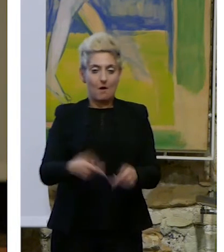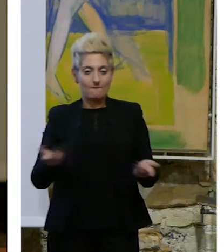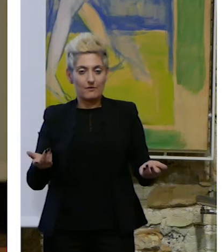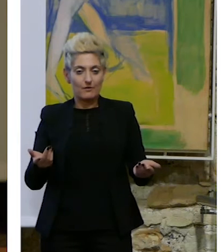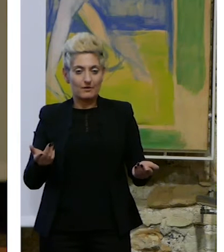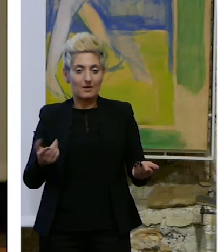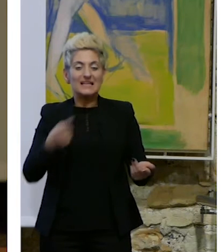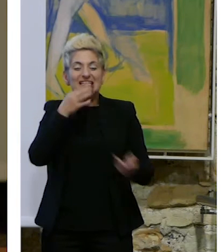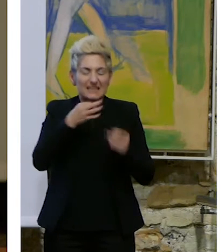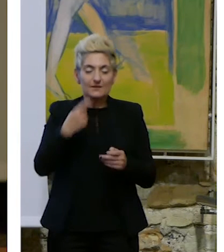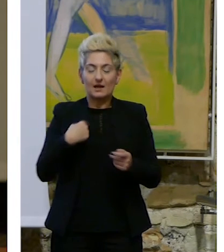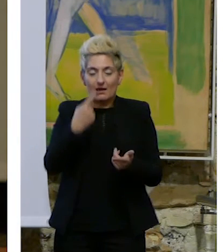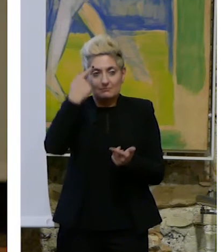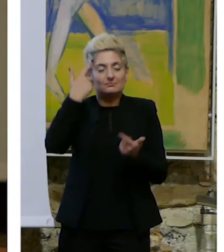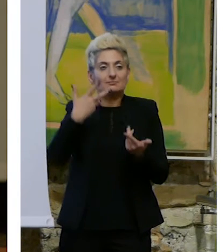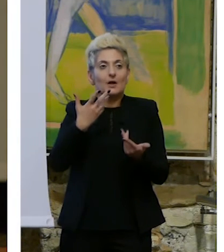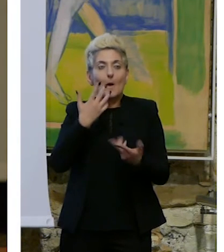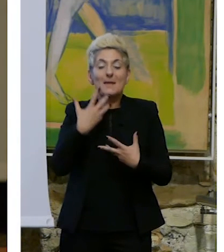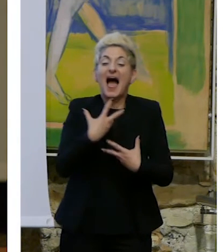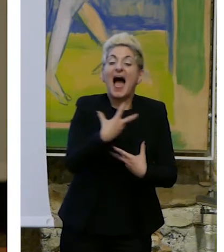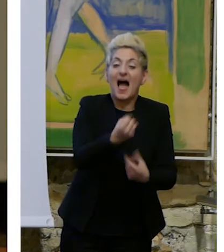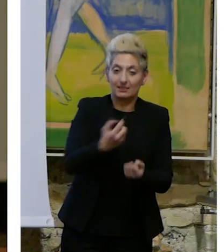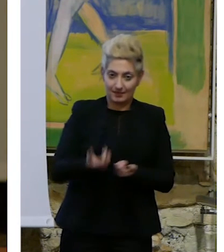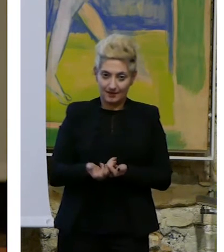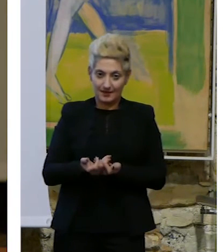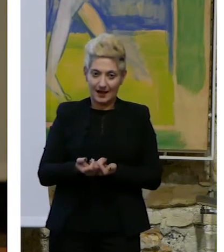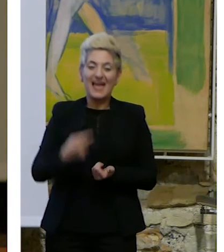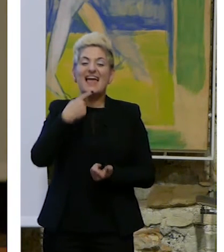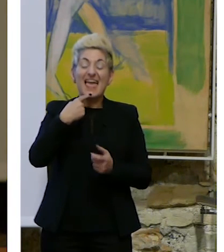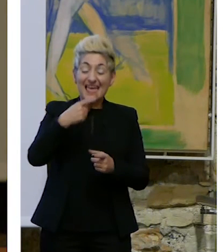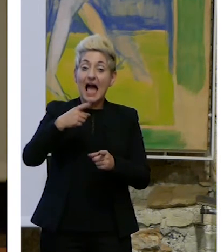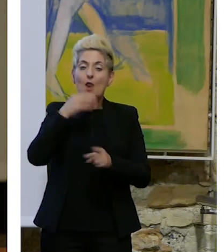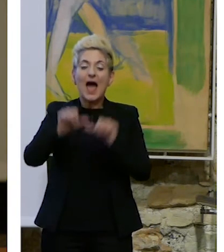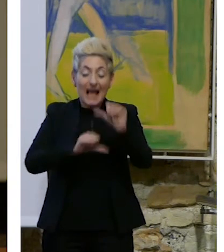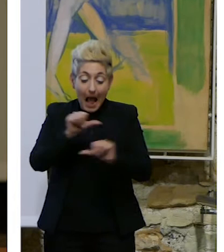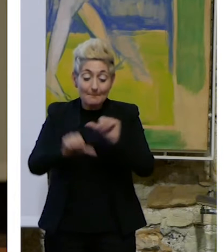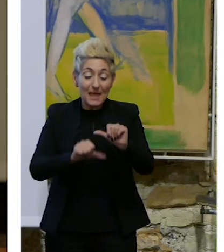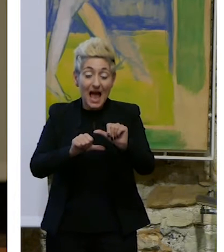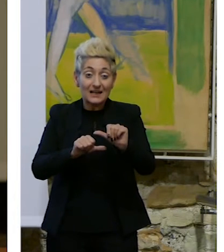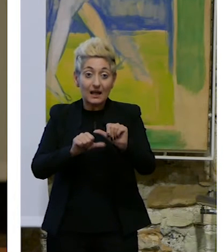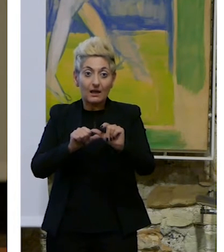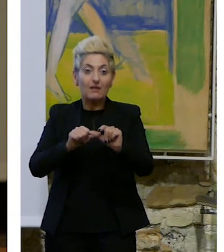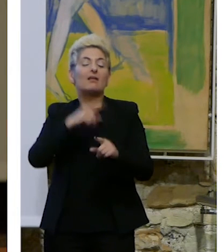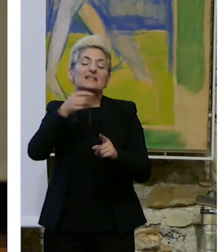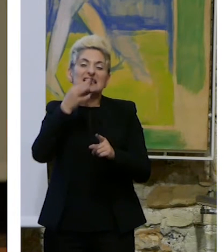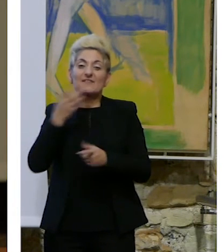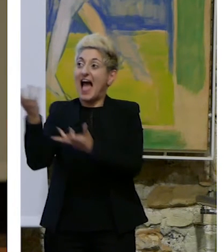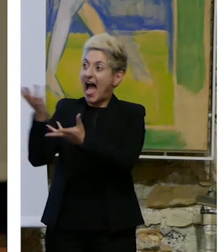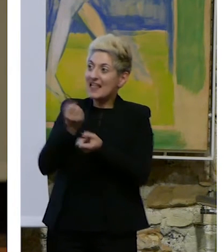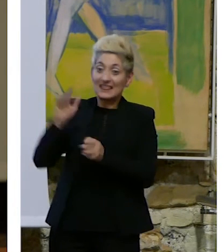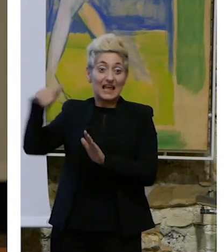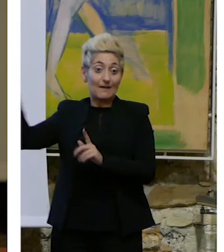fatto del cambiare obbliga anche chi sta all'interno a ragionare e